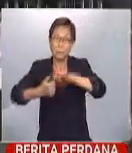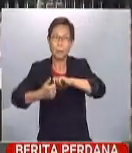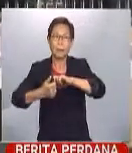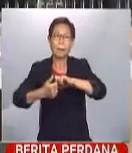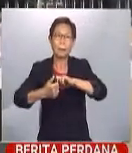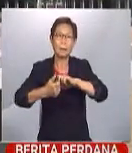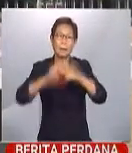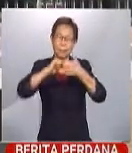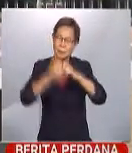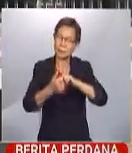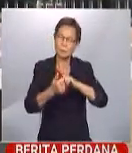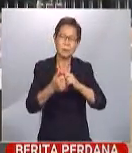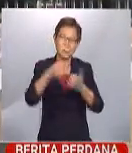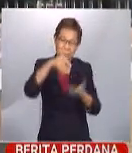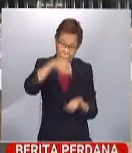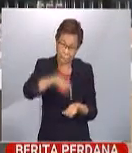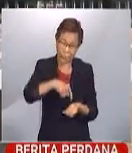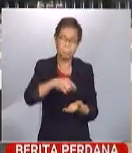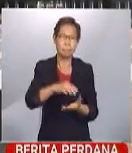sekarang ni,